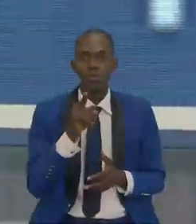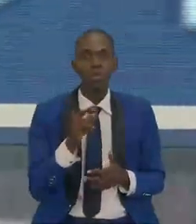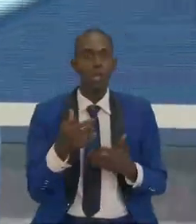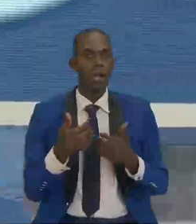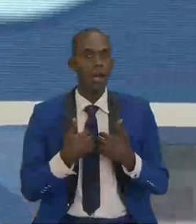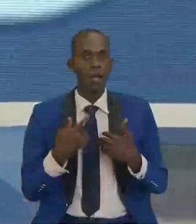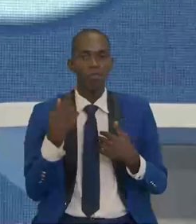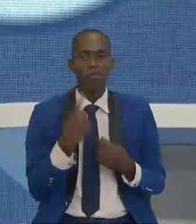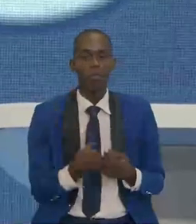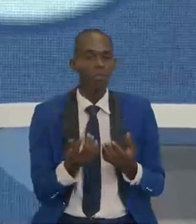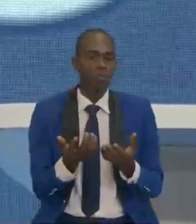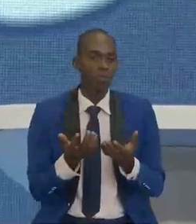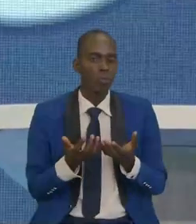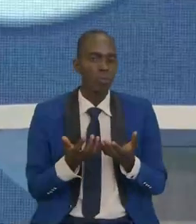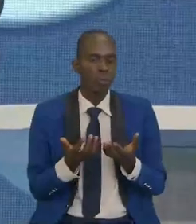provision.